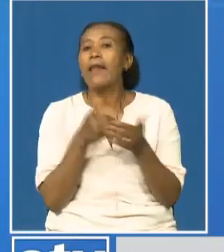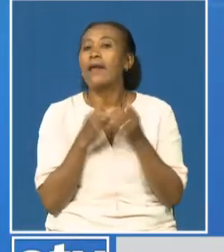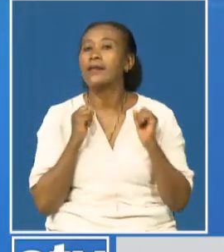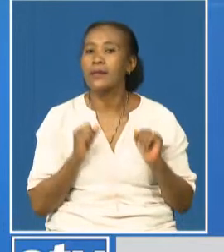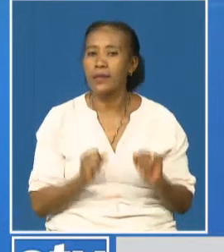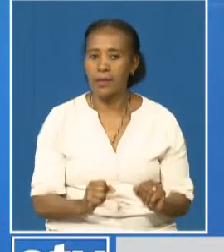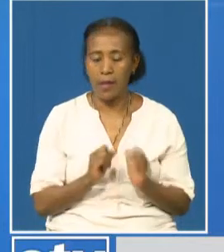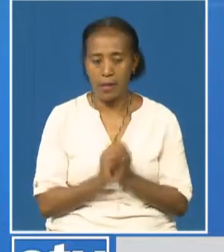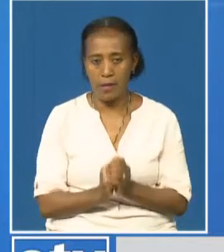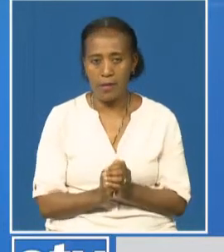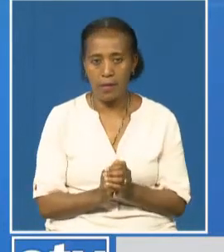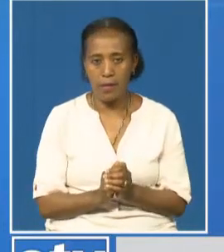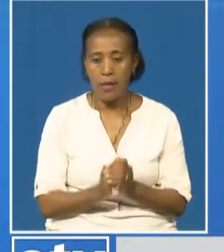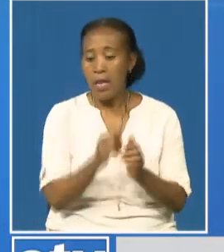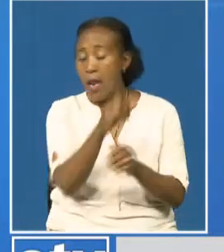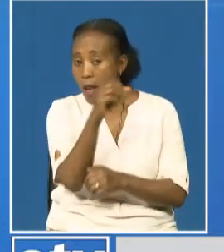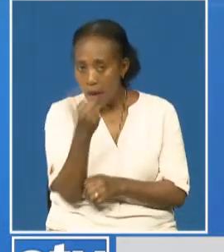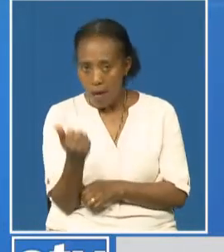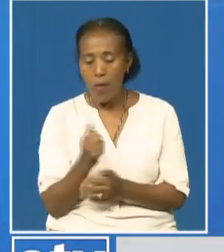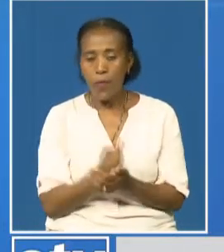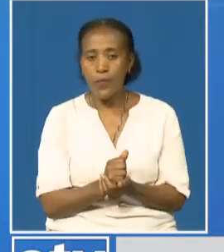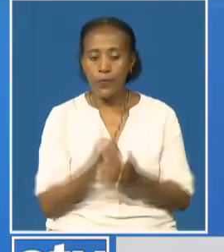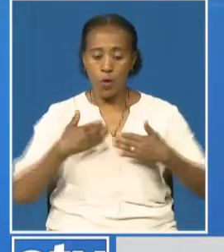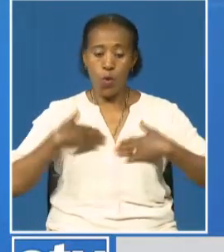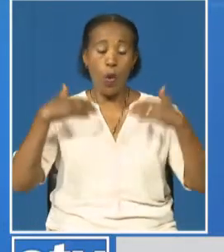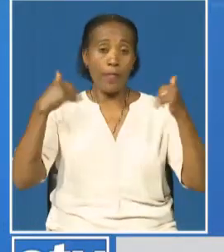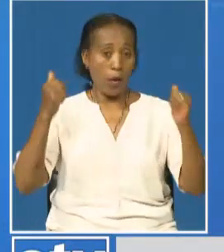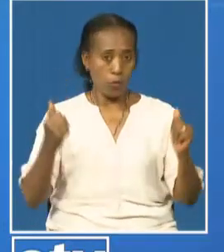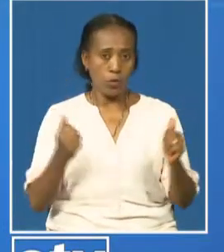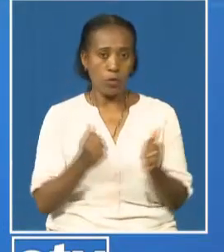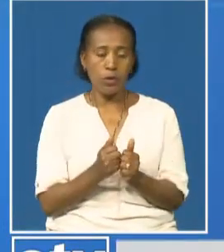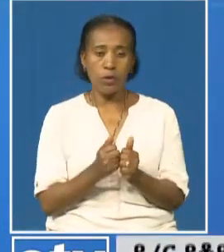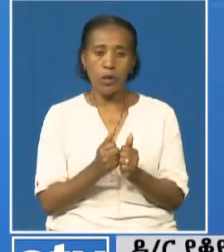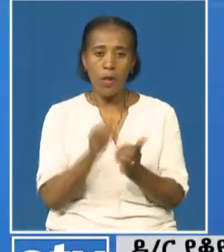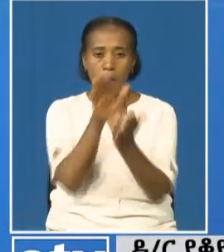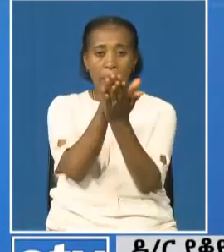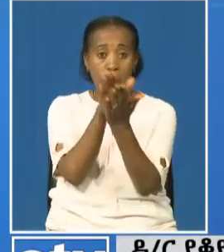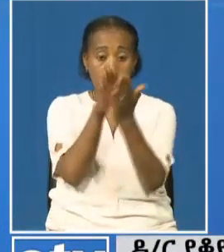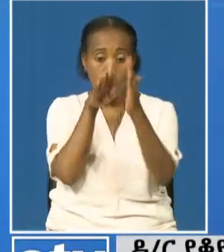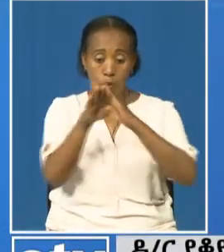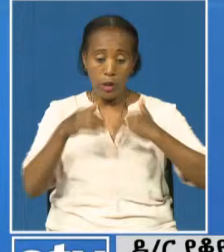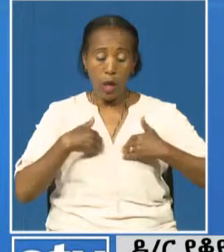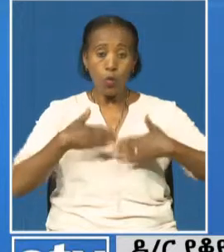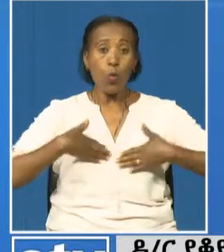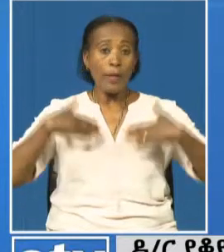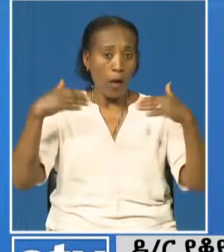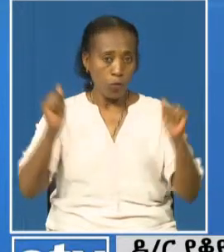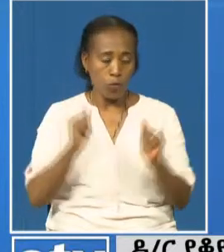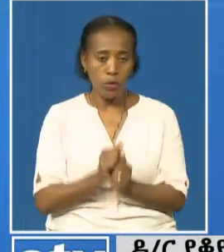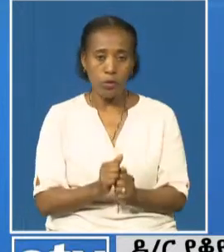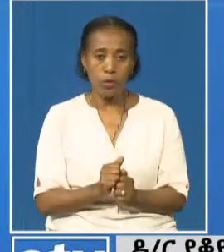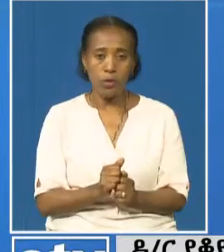ይችላል። ሌላው ወጣቶች በትምህርት ቤት ውስጥ ያሉ ወጣቶች